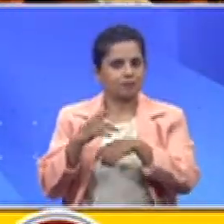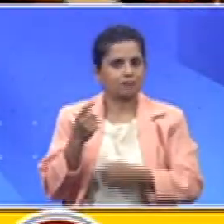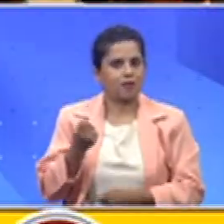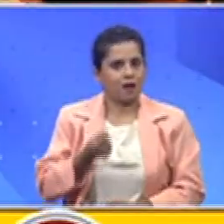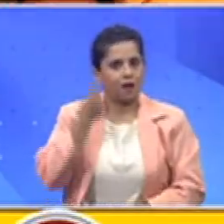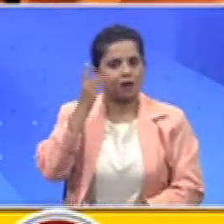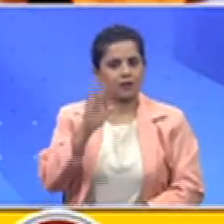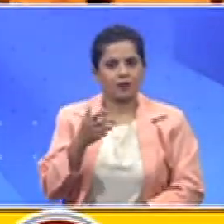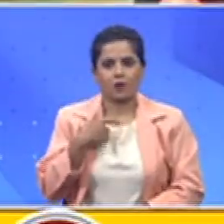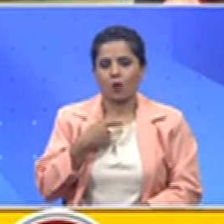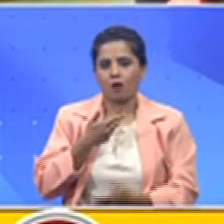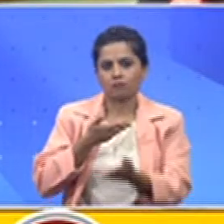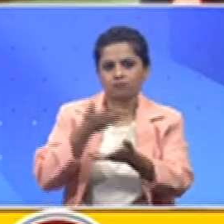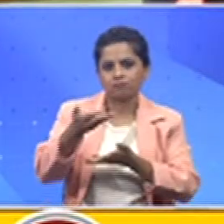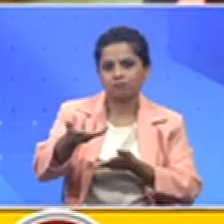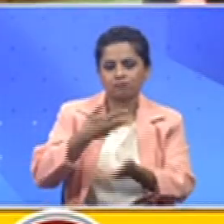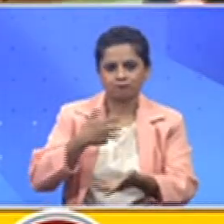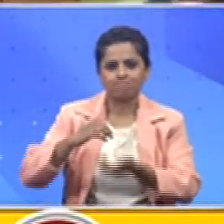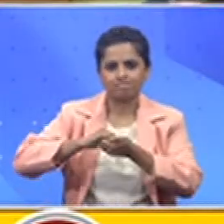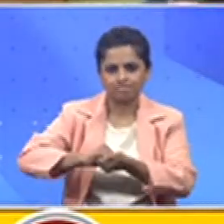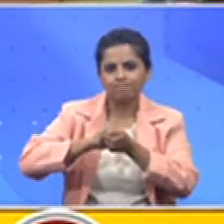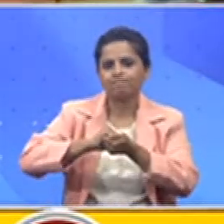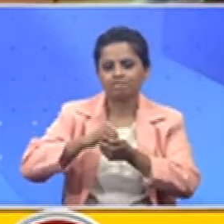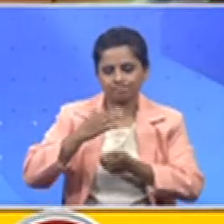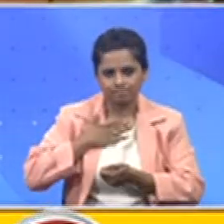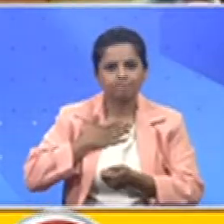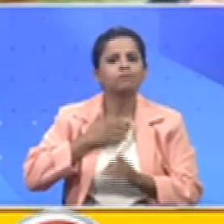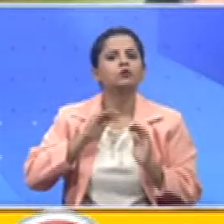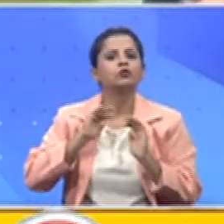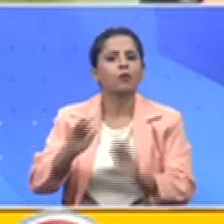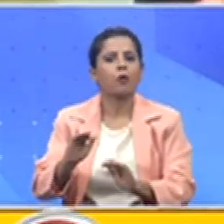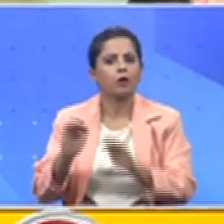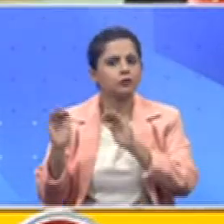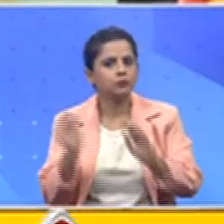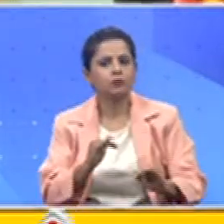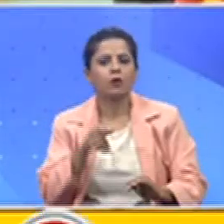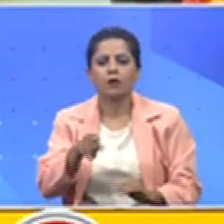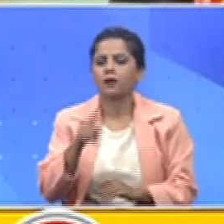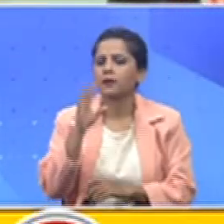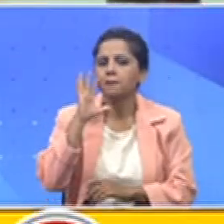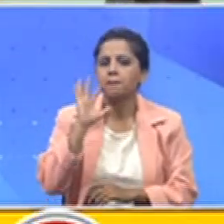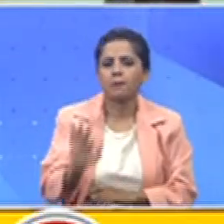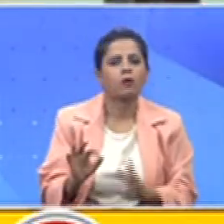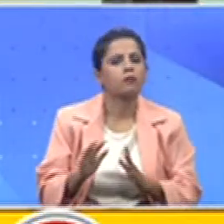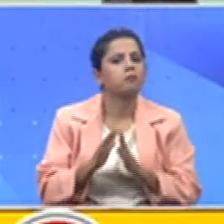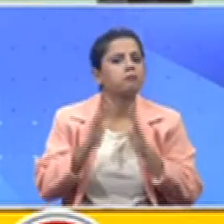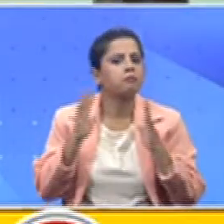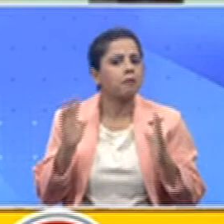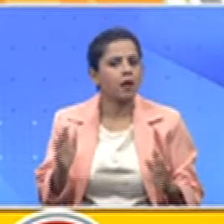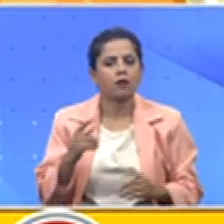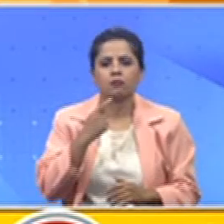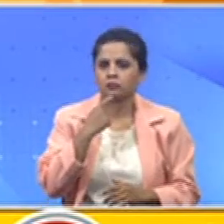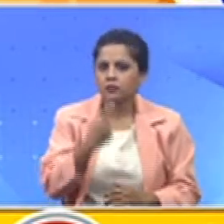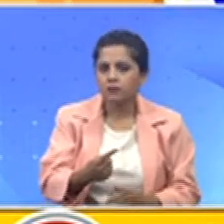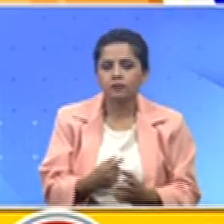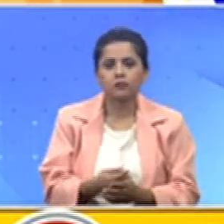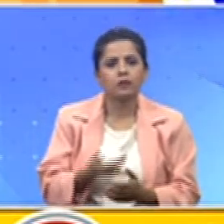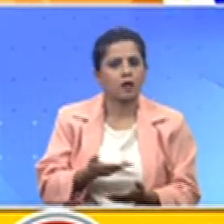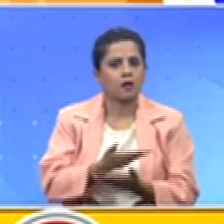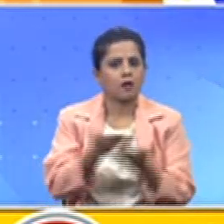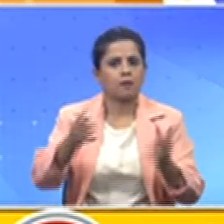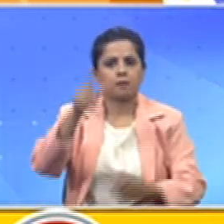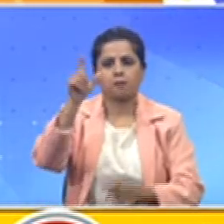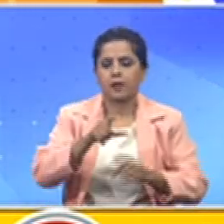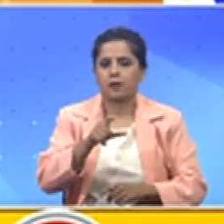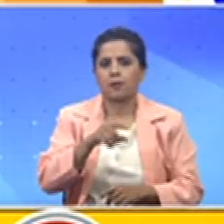और एक दूसरे का हाथ थामने की भावना उतनी ही अहम होती है। सर्वजन हिताय